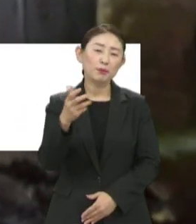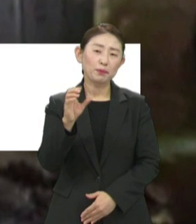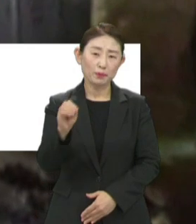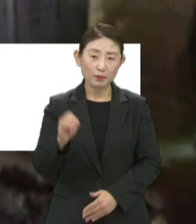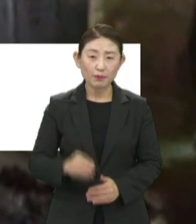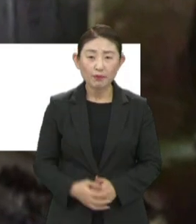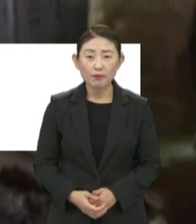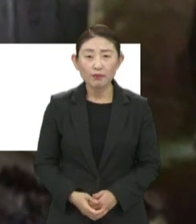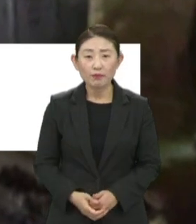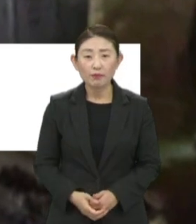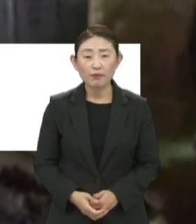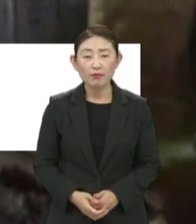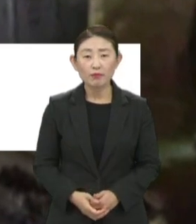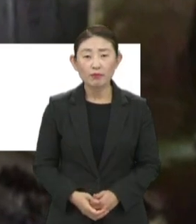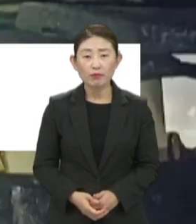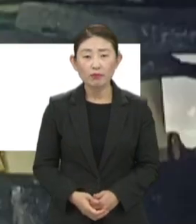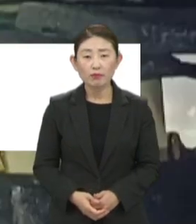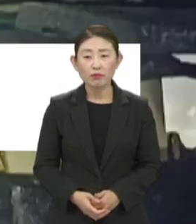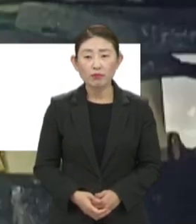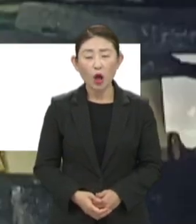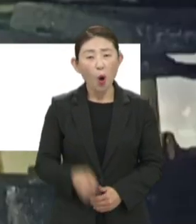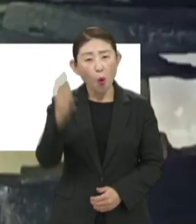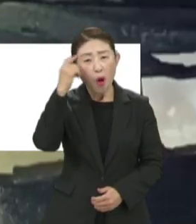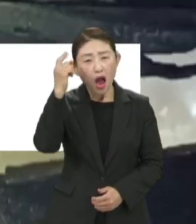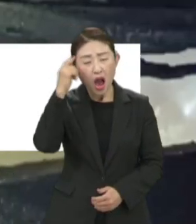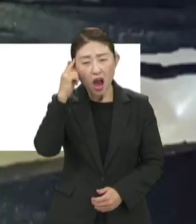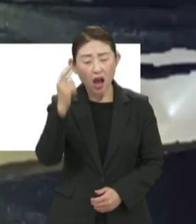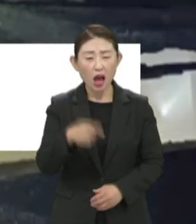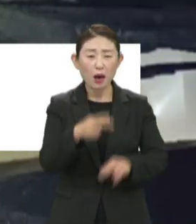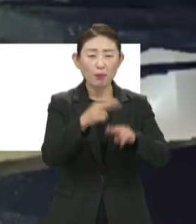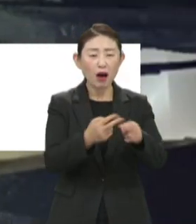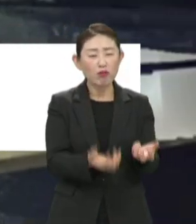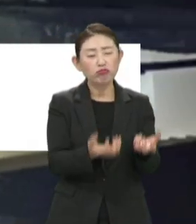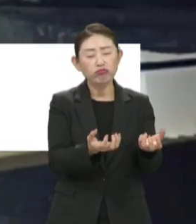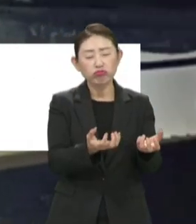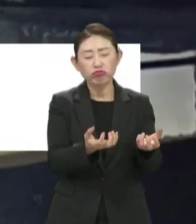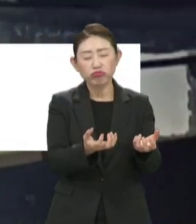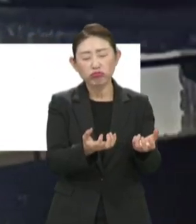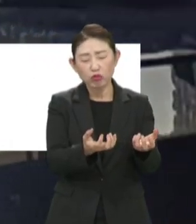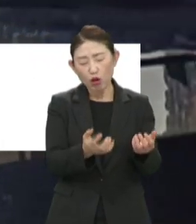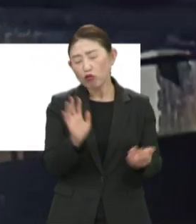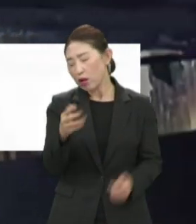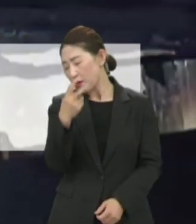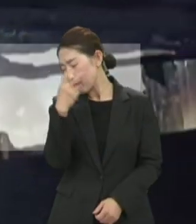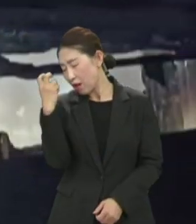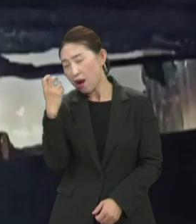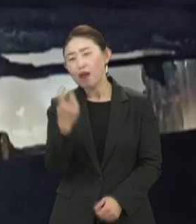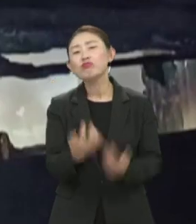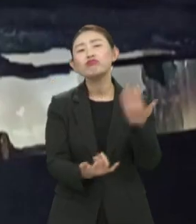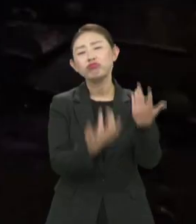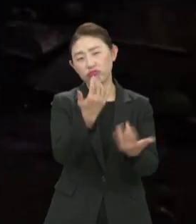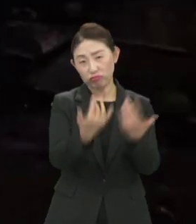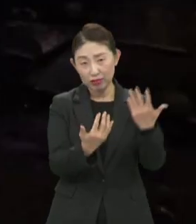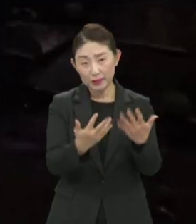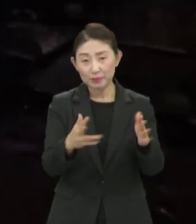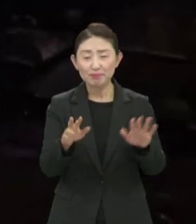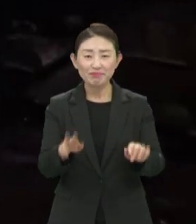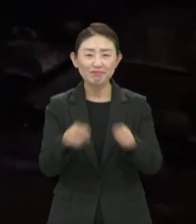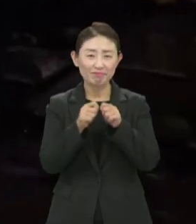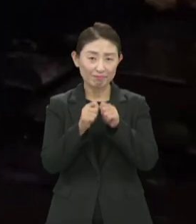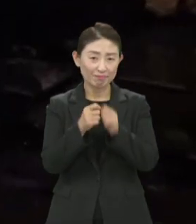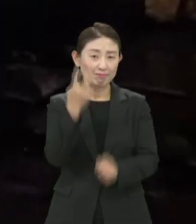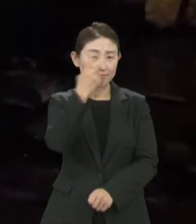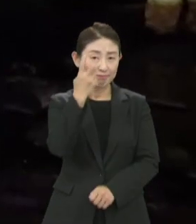재산 피해가났습니다 소방 당국은 음식물 조리 중 잠에 들며 불이 난 것으로 보고 정확한 화재 경의를 조사